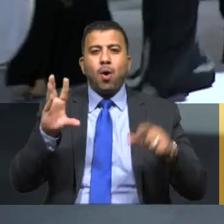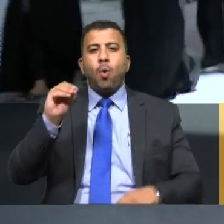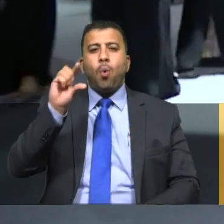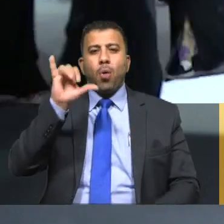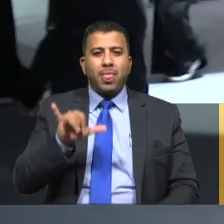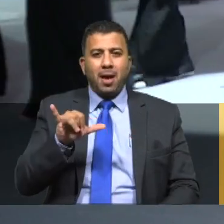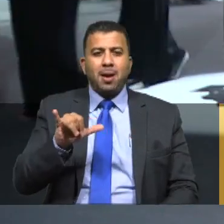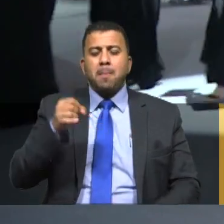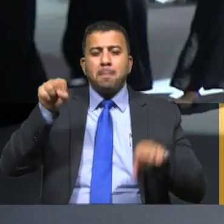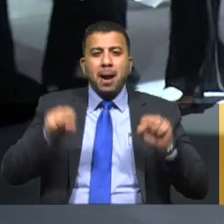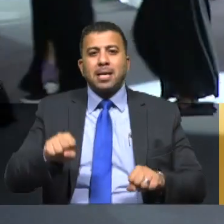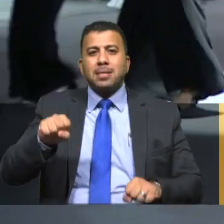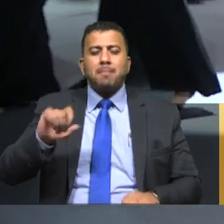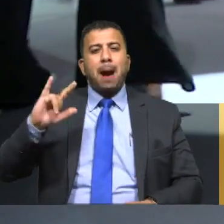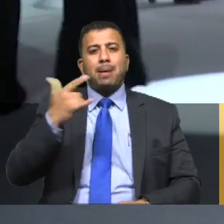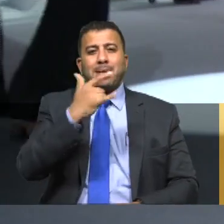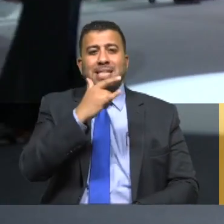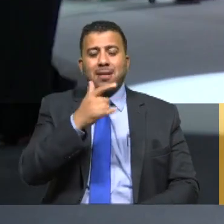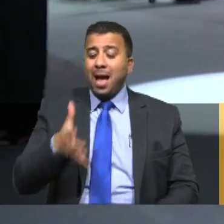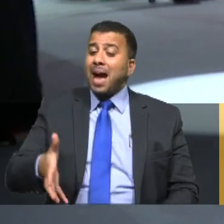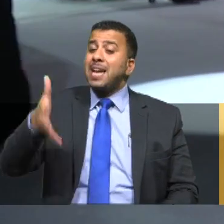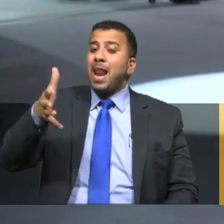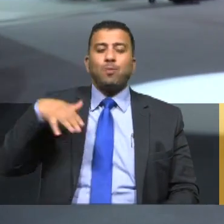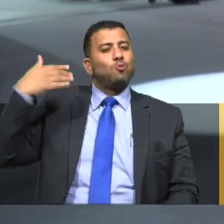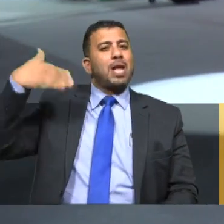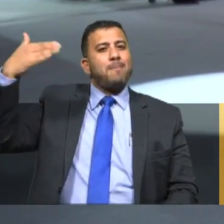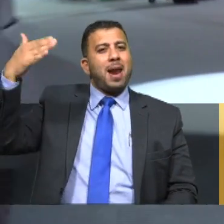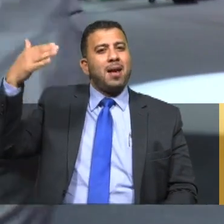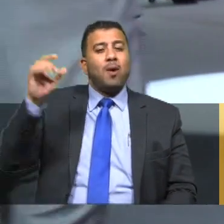هدى سالم من مجلس محمد بن زايد لأجيال المستقبل بأبو ظبي.